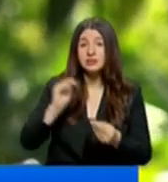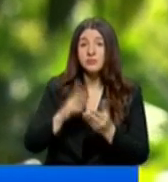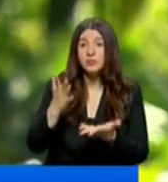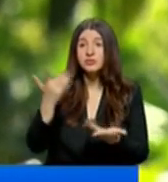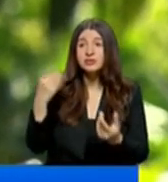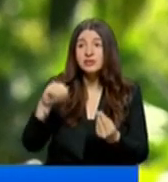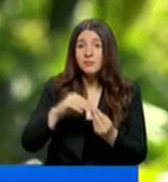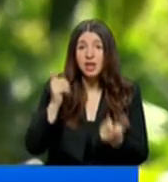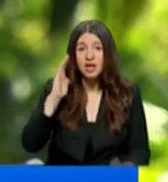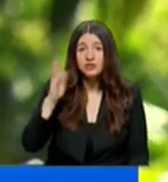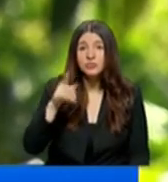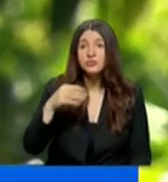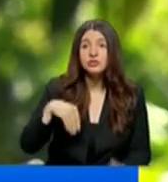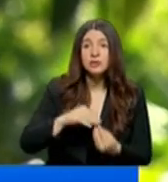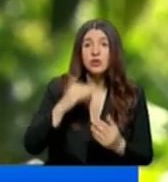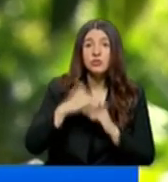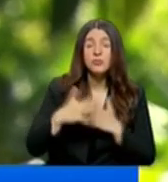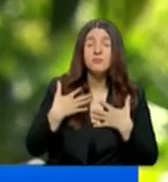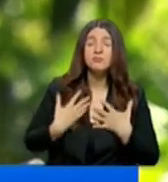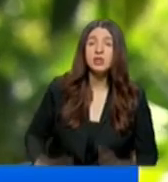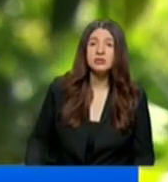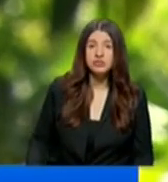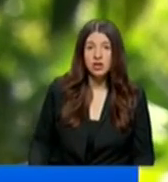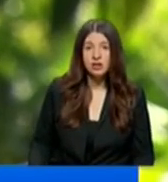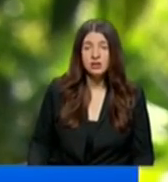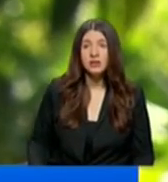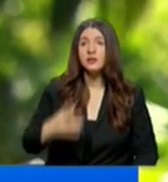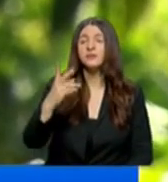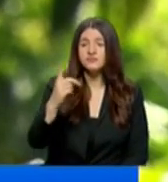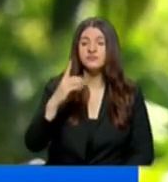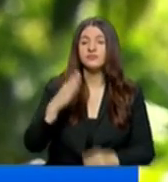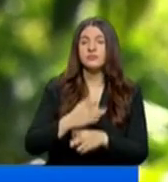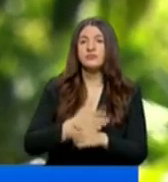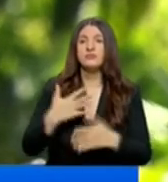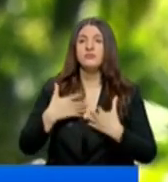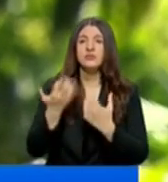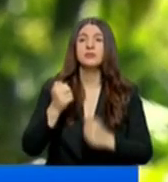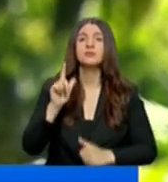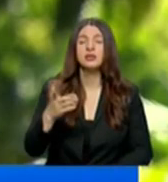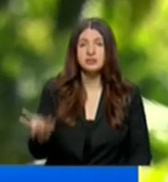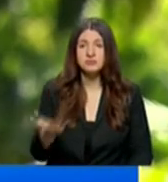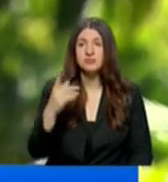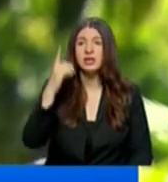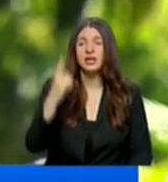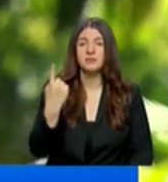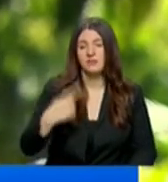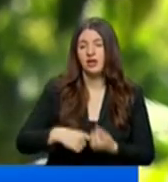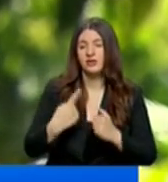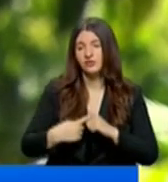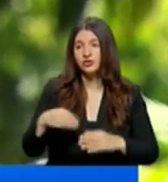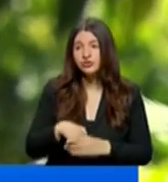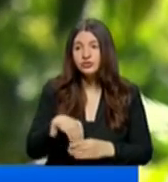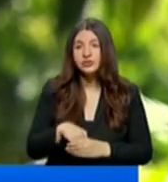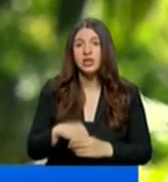zam nereye gidecek? Bu zamlar milleti perişan etti. Bir de vatandaşa bir nefes aldırmamız lazım. İlk bir hafta